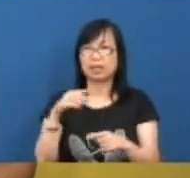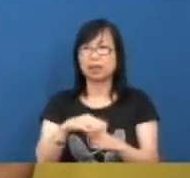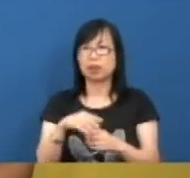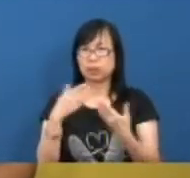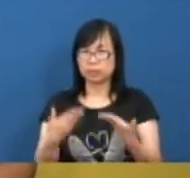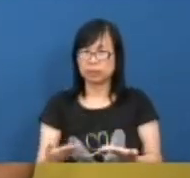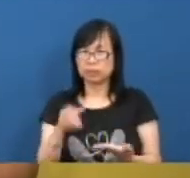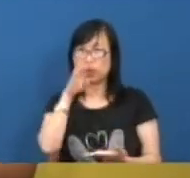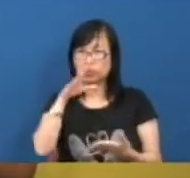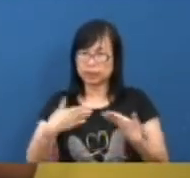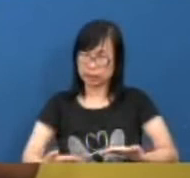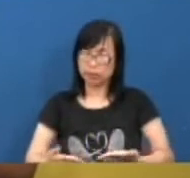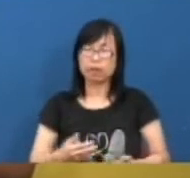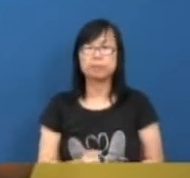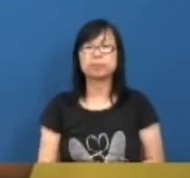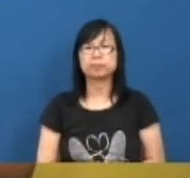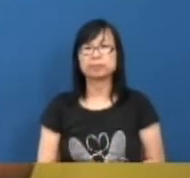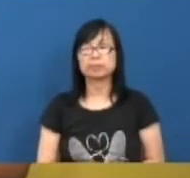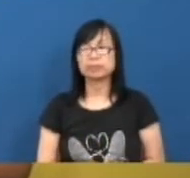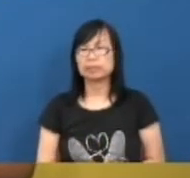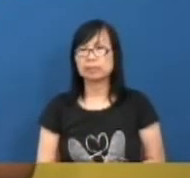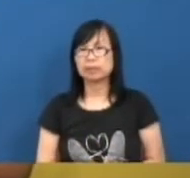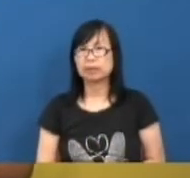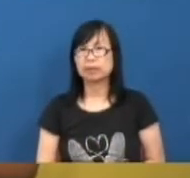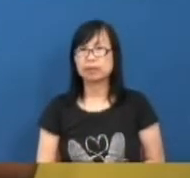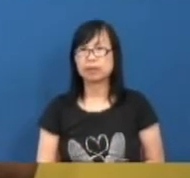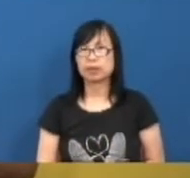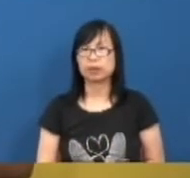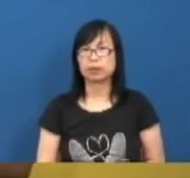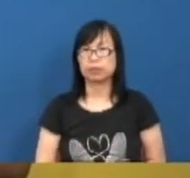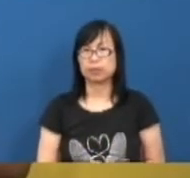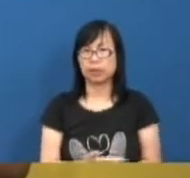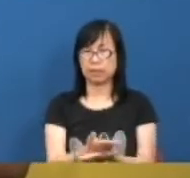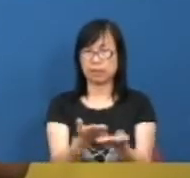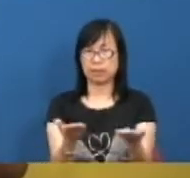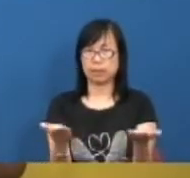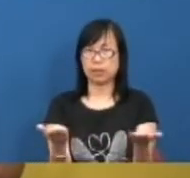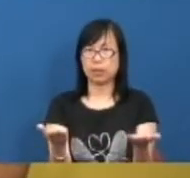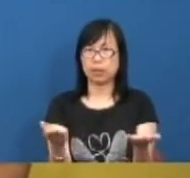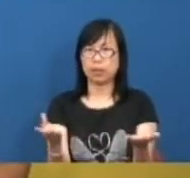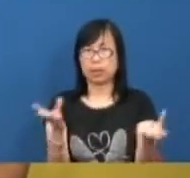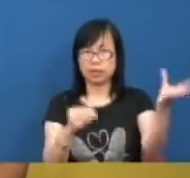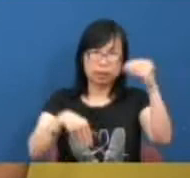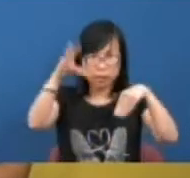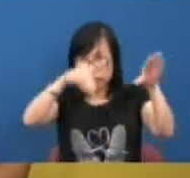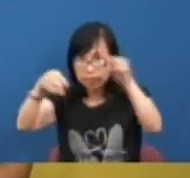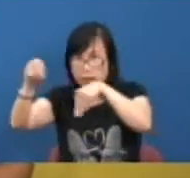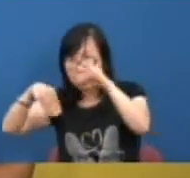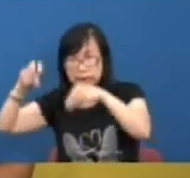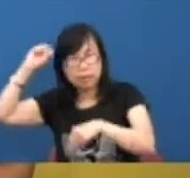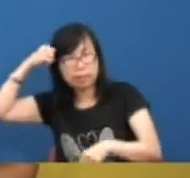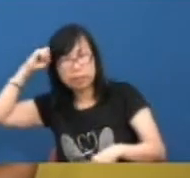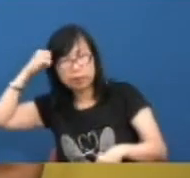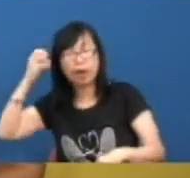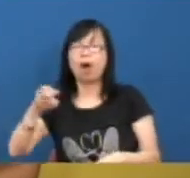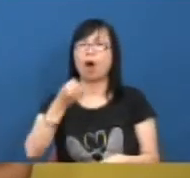都也都可以我想大家去集思廣益，去想一下怎樣將